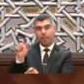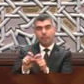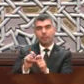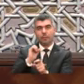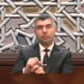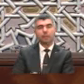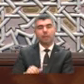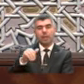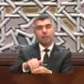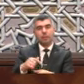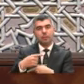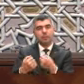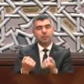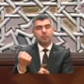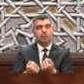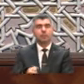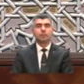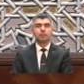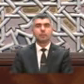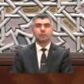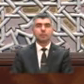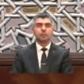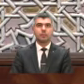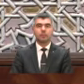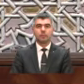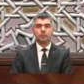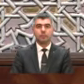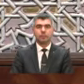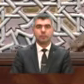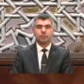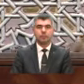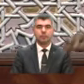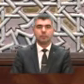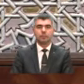من فريق الأصالة والمعاصرة. تفضلوا سيد نائب محترم.